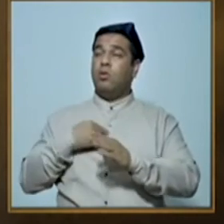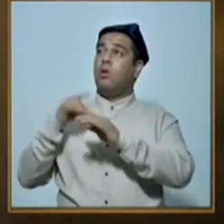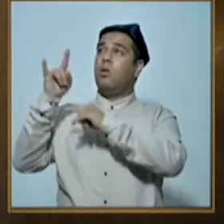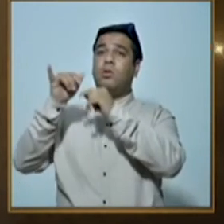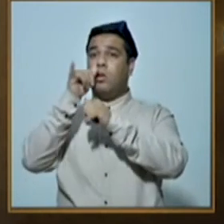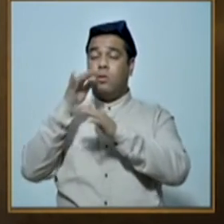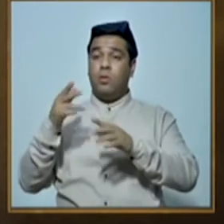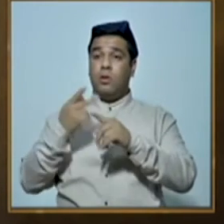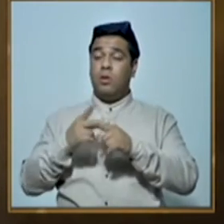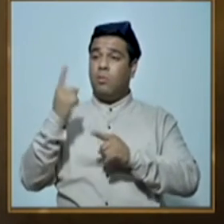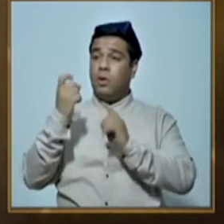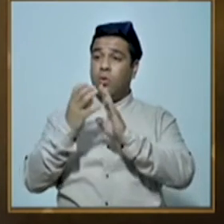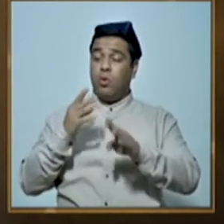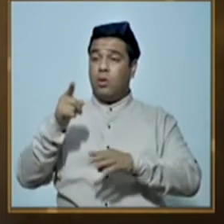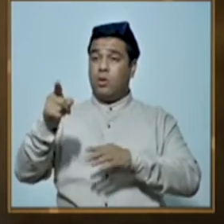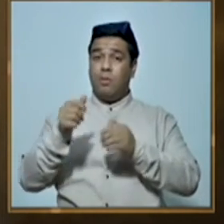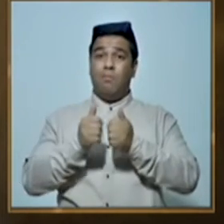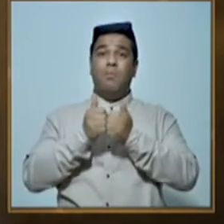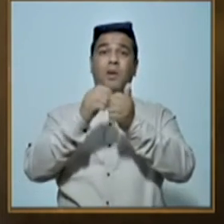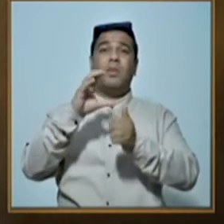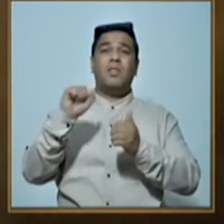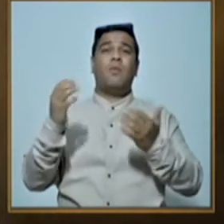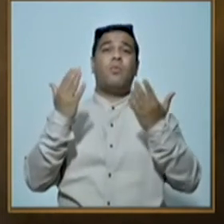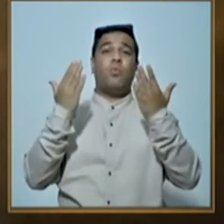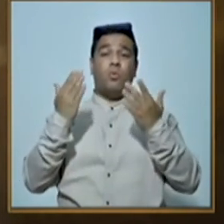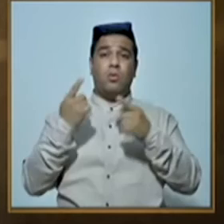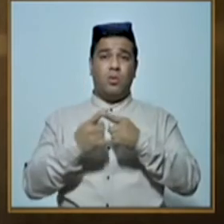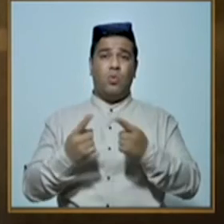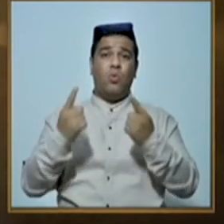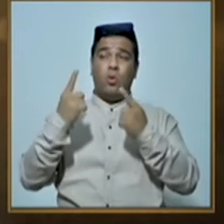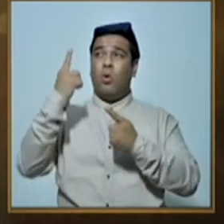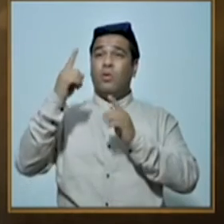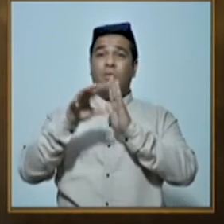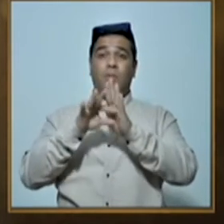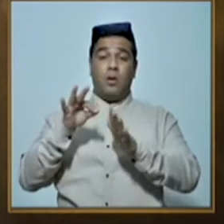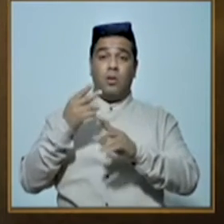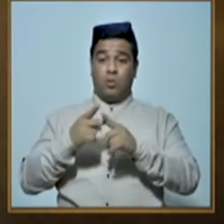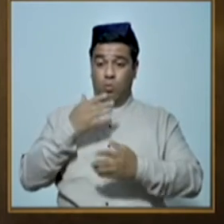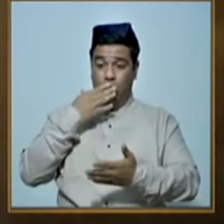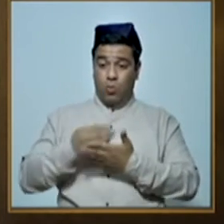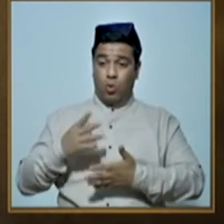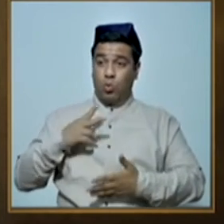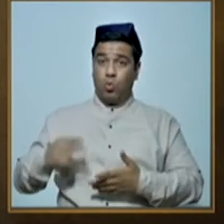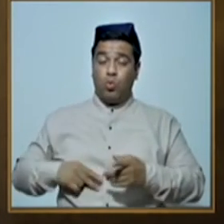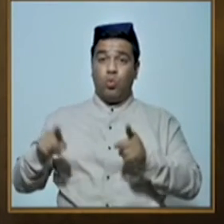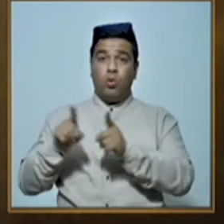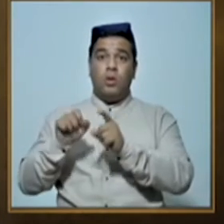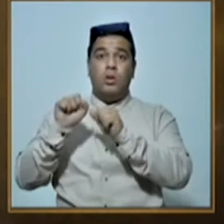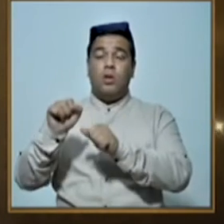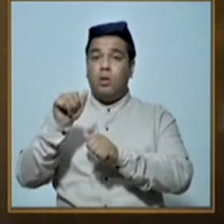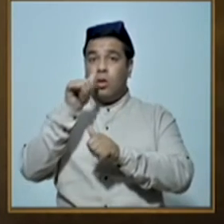kızı. Uzun yakışı amal kıl. Allah'tan buradan buradan senden senden kaytar alınlar. Yani adam babasının afzalı, peygamberlerinin sarvarı, o'zlarining jigar go'shalari